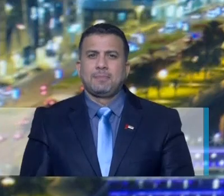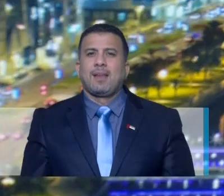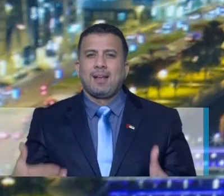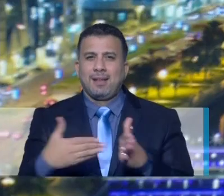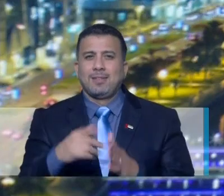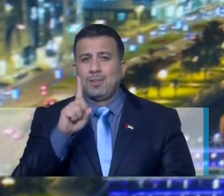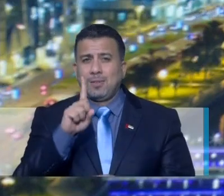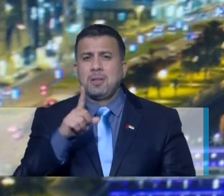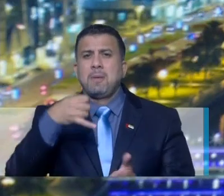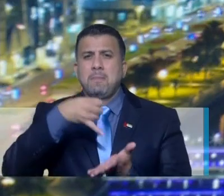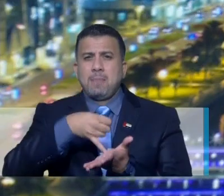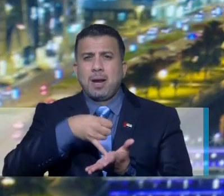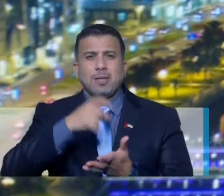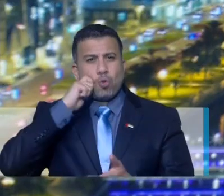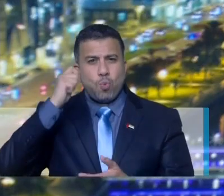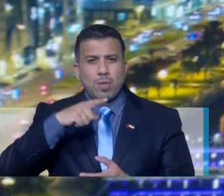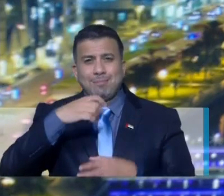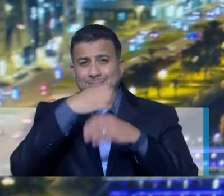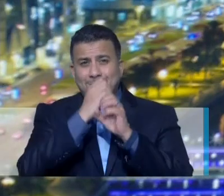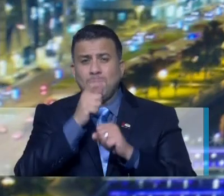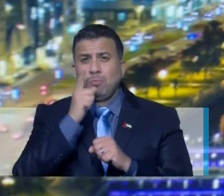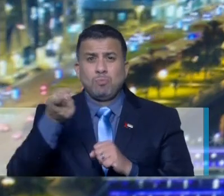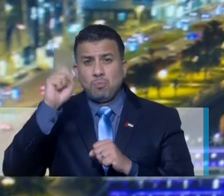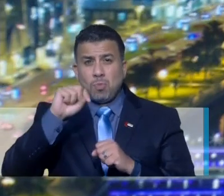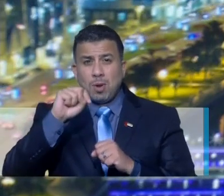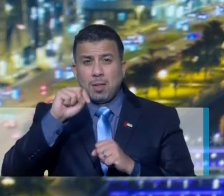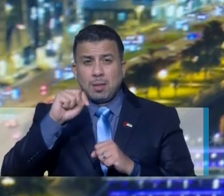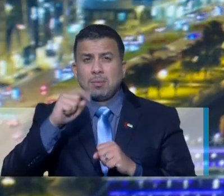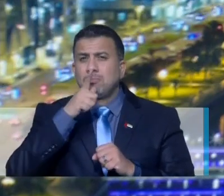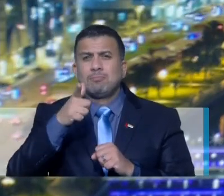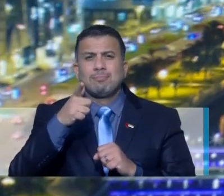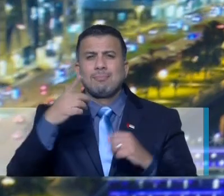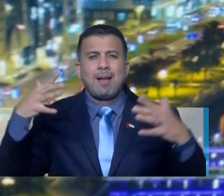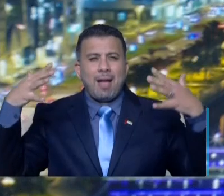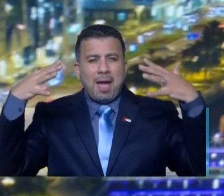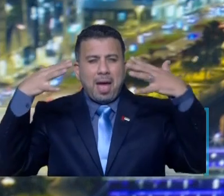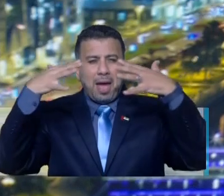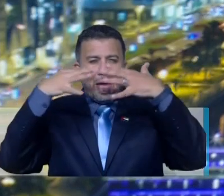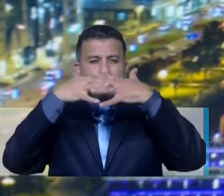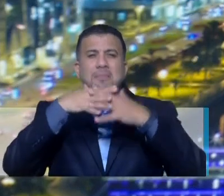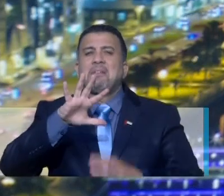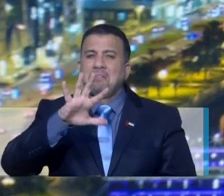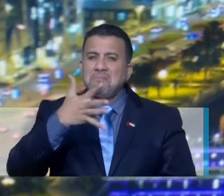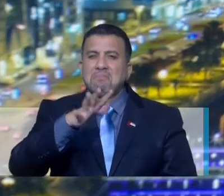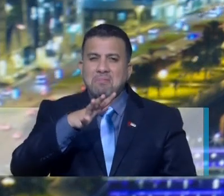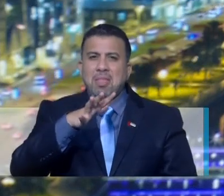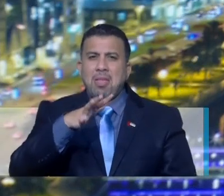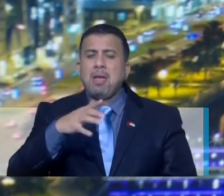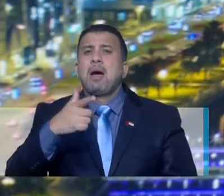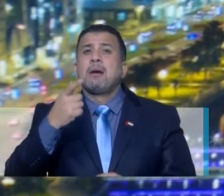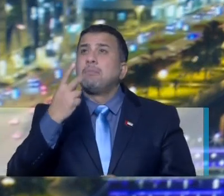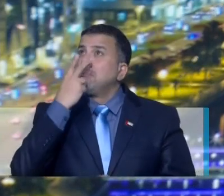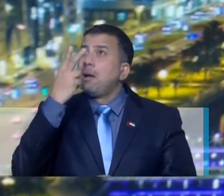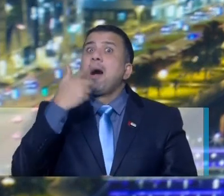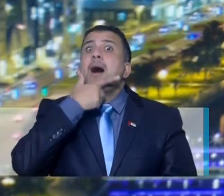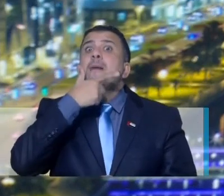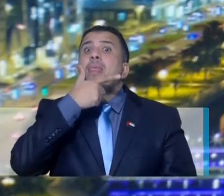الى خبرنا الاخير حيث توقع المركز الوطني للارصاد ان يكون الطقس غدا صحوا الى غائم جزئيا احيانا